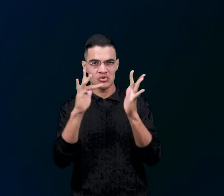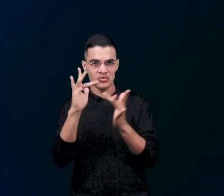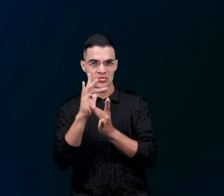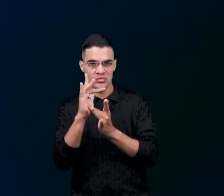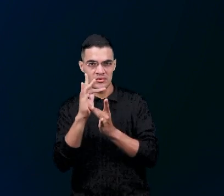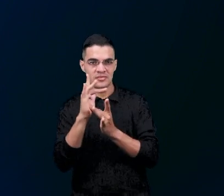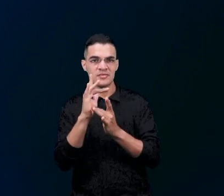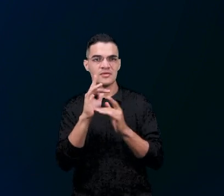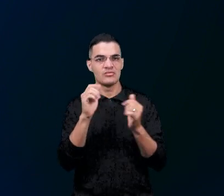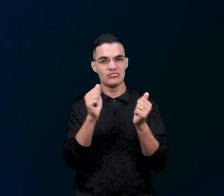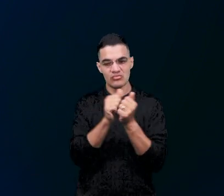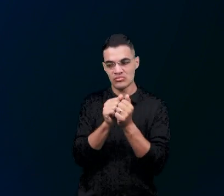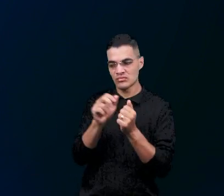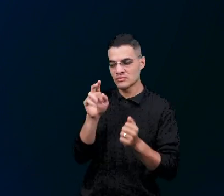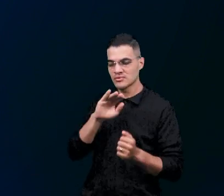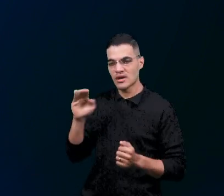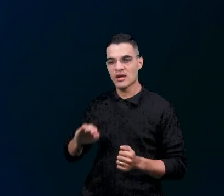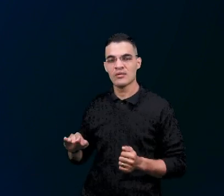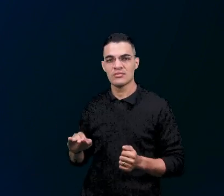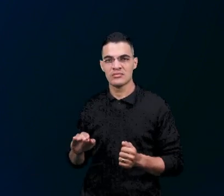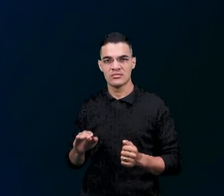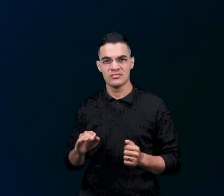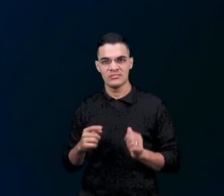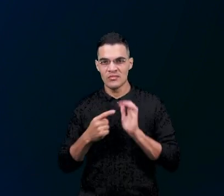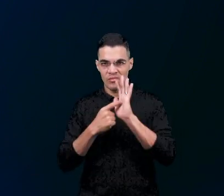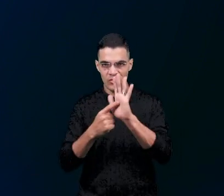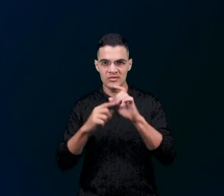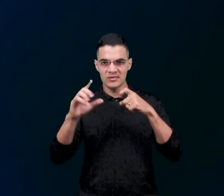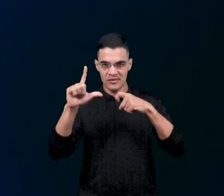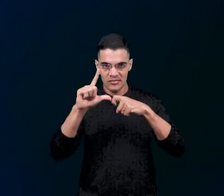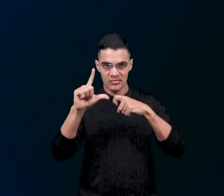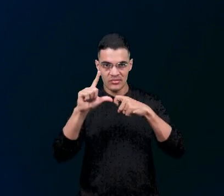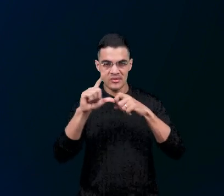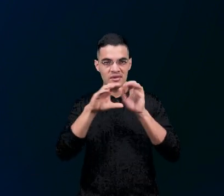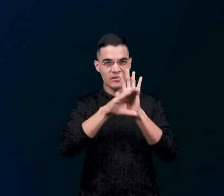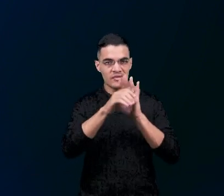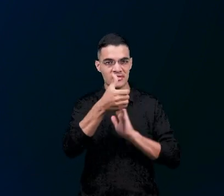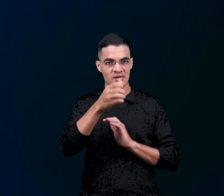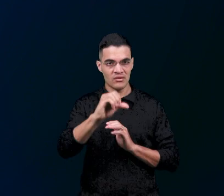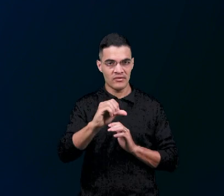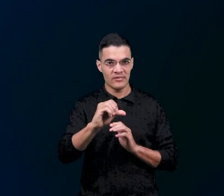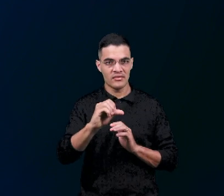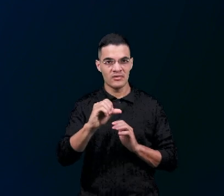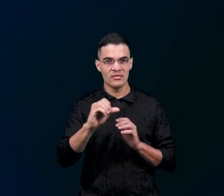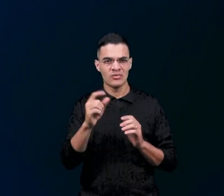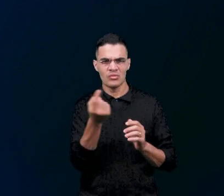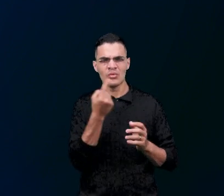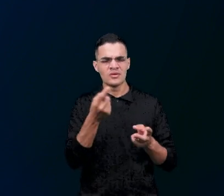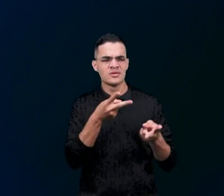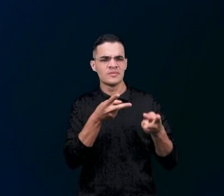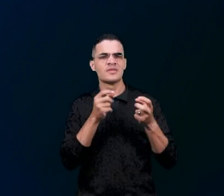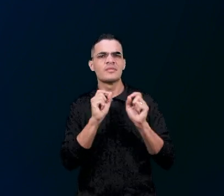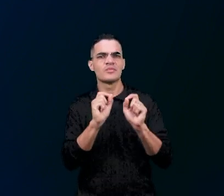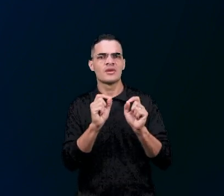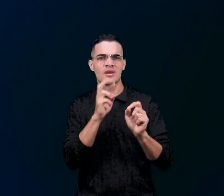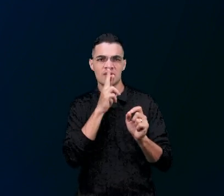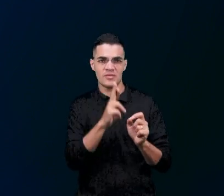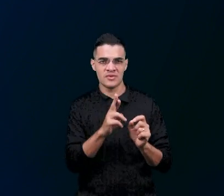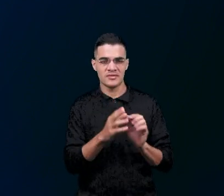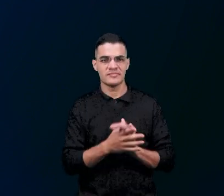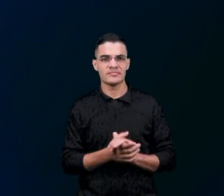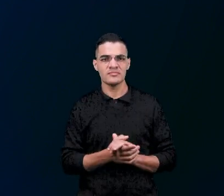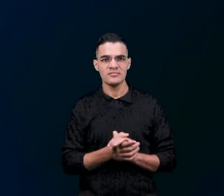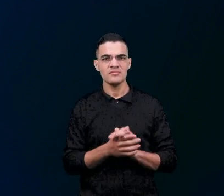le Seigneur Jésus et Zachée. On trouve dans l'évangile de Luc, chapitre 19, nous pouvons voir quelques